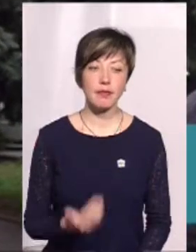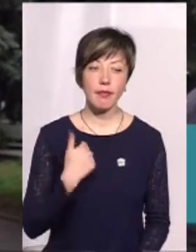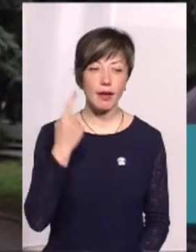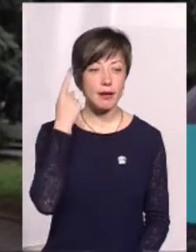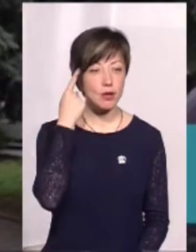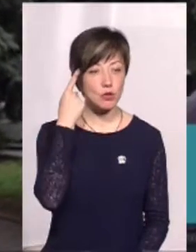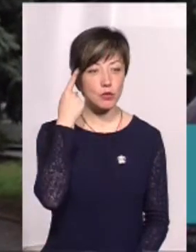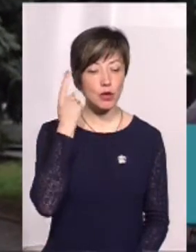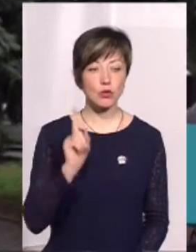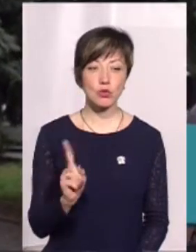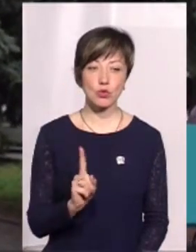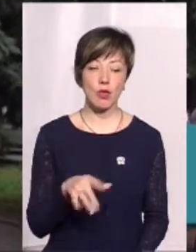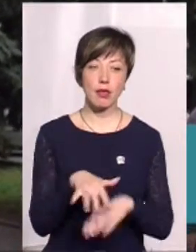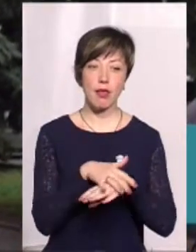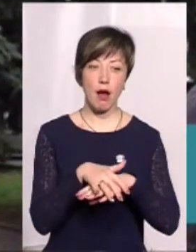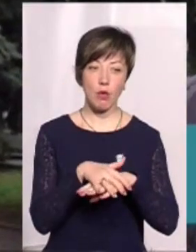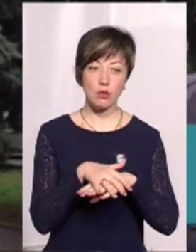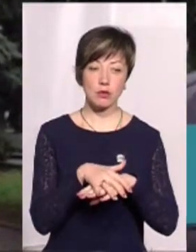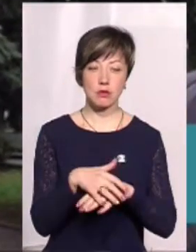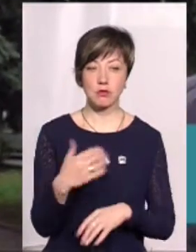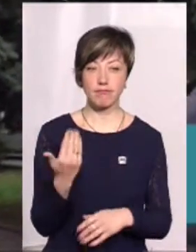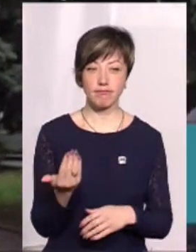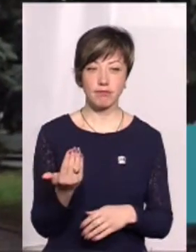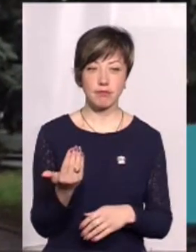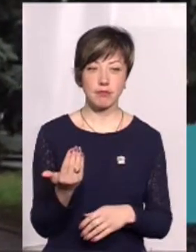що народ йому